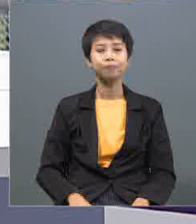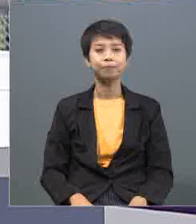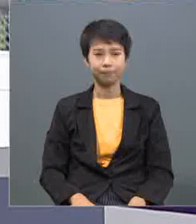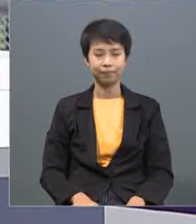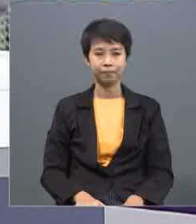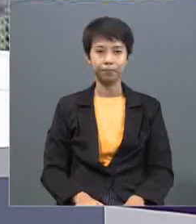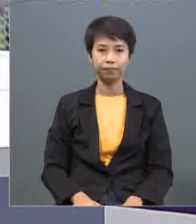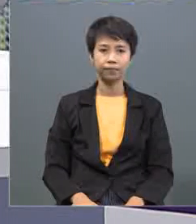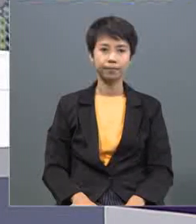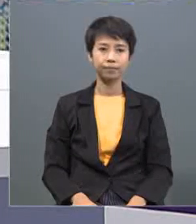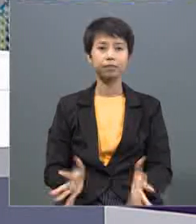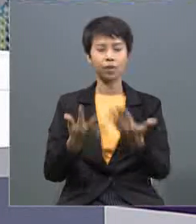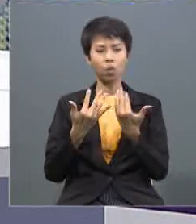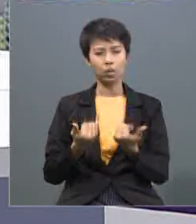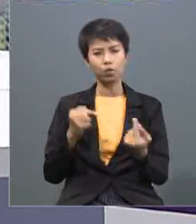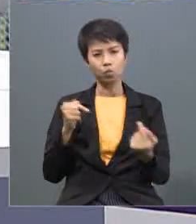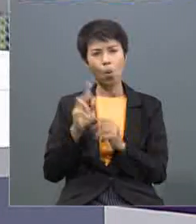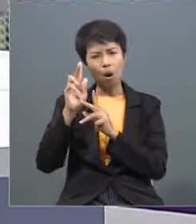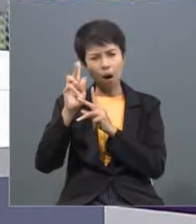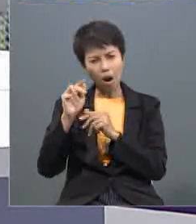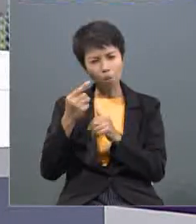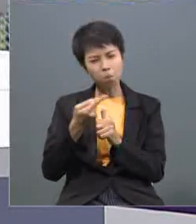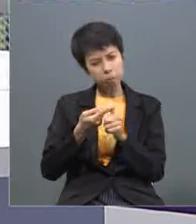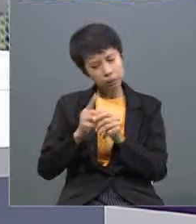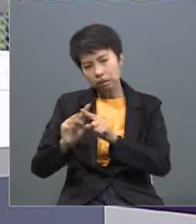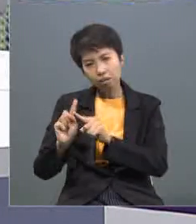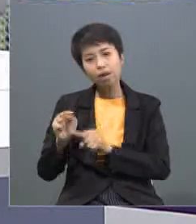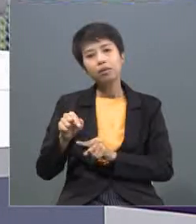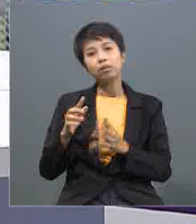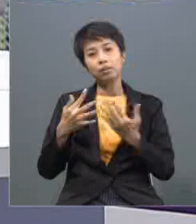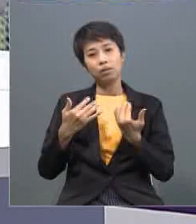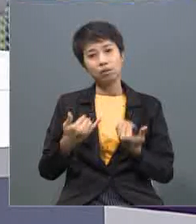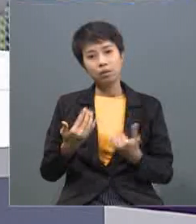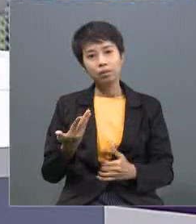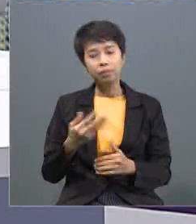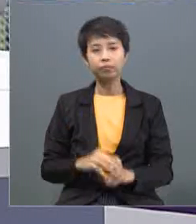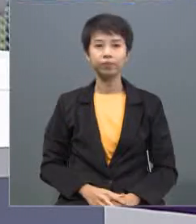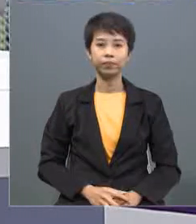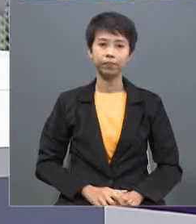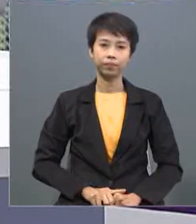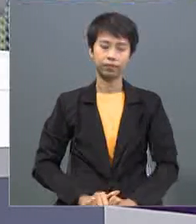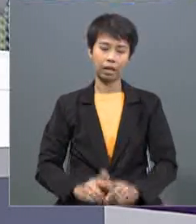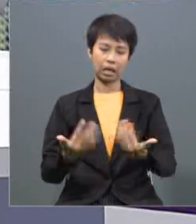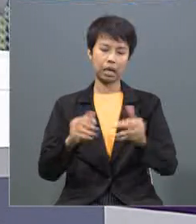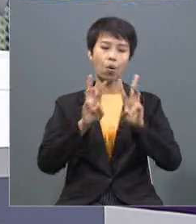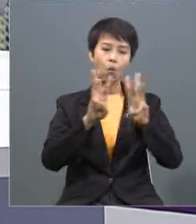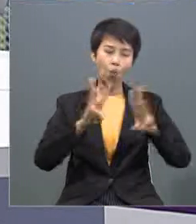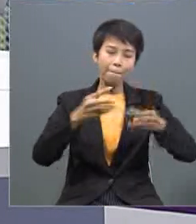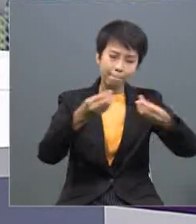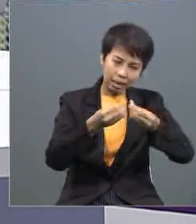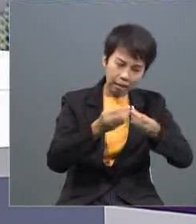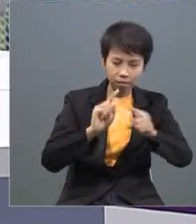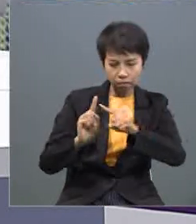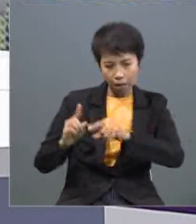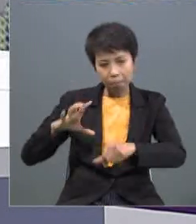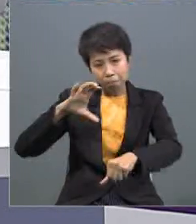มาติดตามเรื่องของข่าวอาชญากรรมกันบ้างนะคะซึ่งตามปกติเวลาเจ้าหน้าที่เขาไปปราบปรามเกี่ยวกับเรื่องของเครือข่ายเว็บพนันออนไลน์อะไรต่างๆเี่นะคะเขาก็จะ